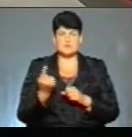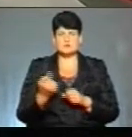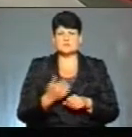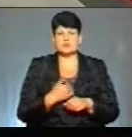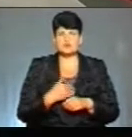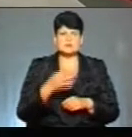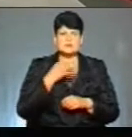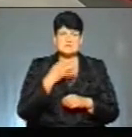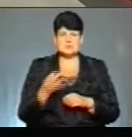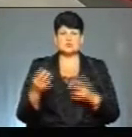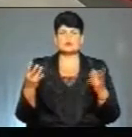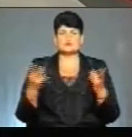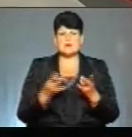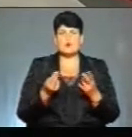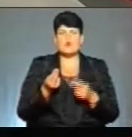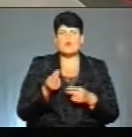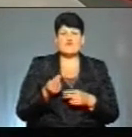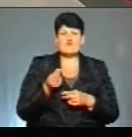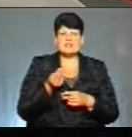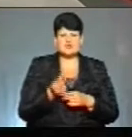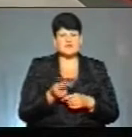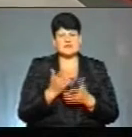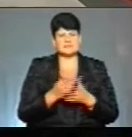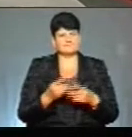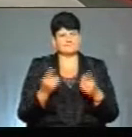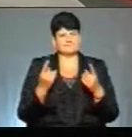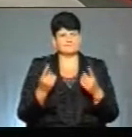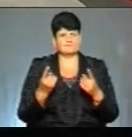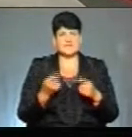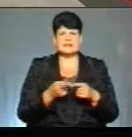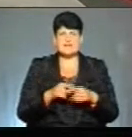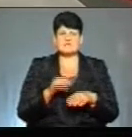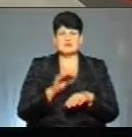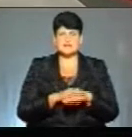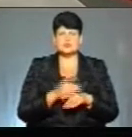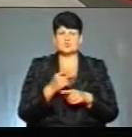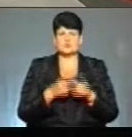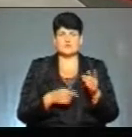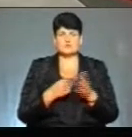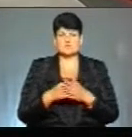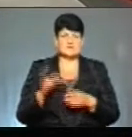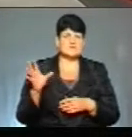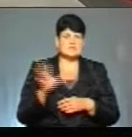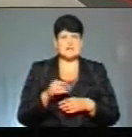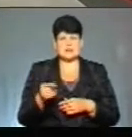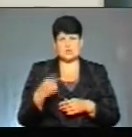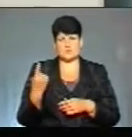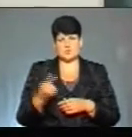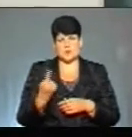Хочу зазначити, що потреба у фінансуванні не є малою. Це фактично половина бюджету усієї Тернопільської